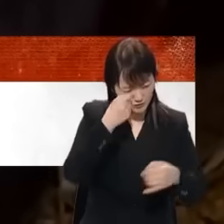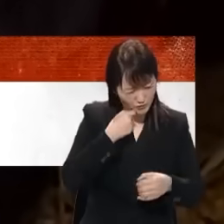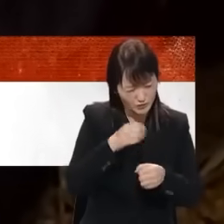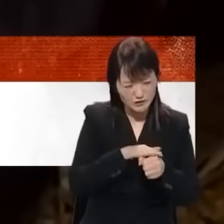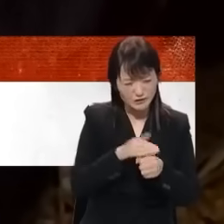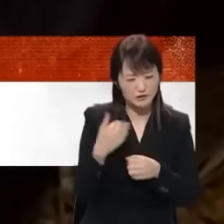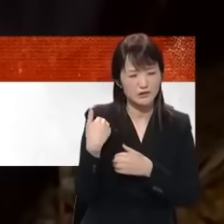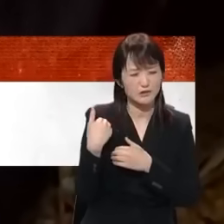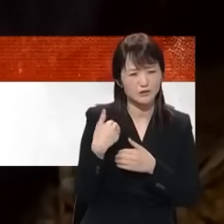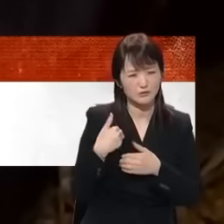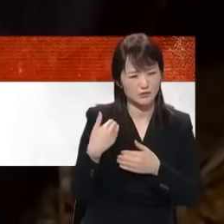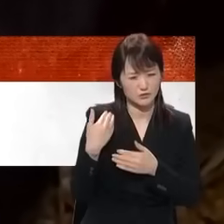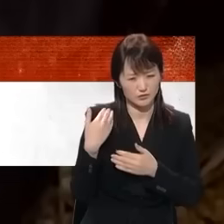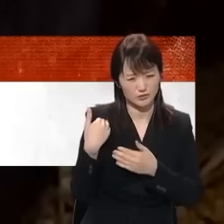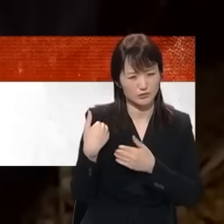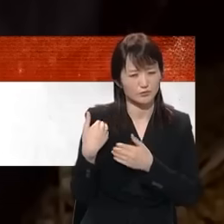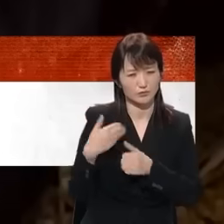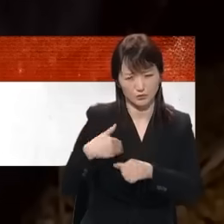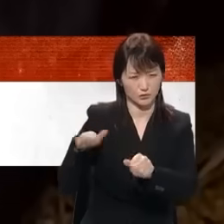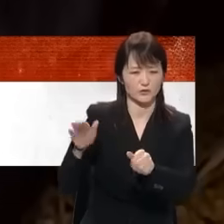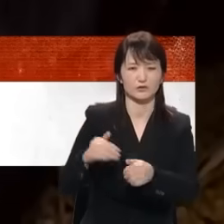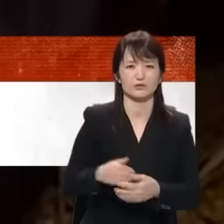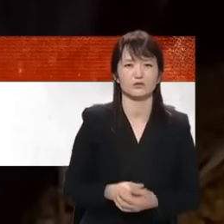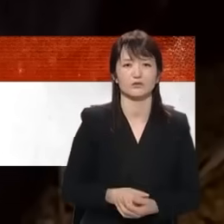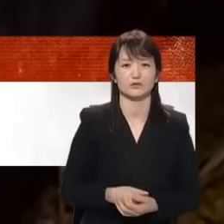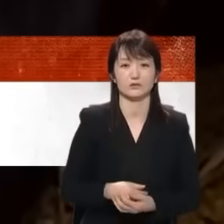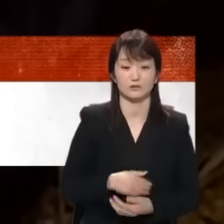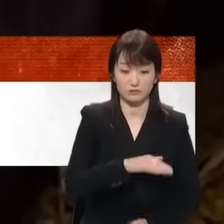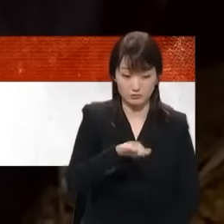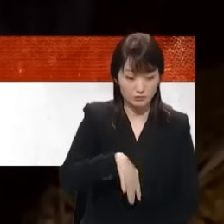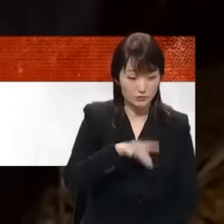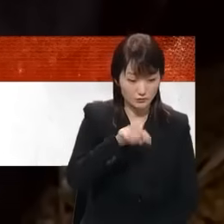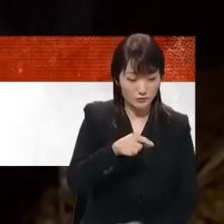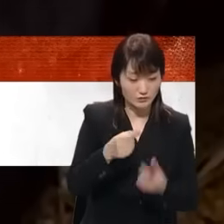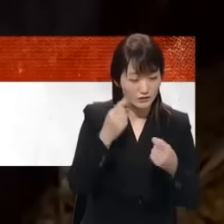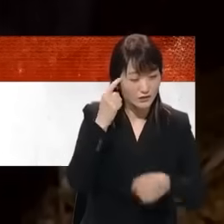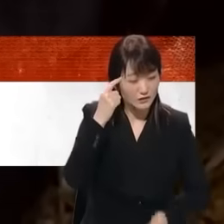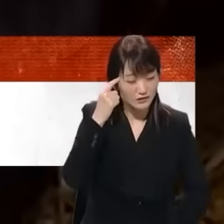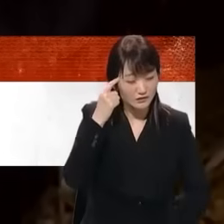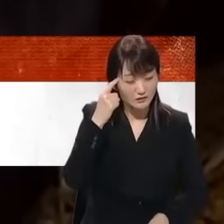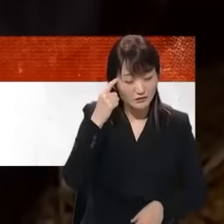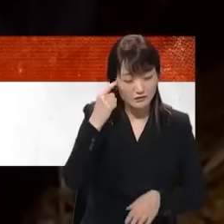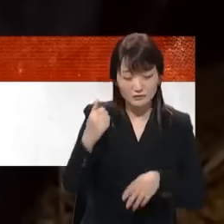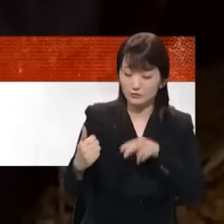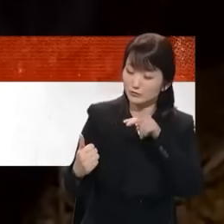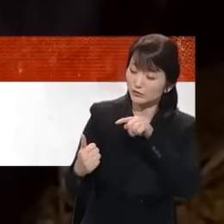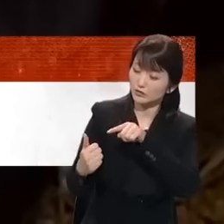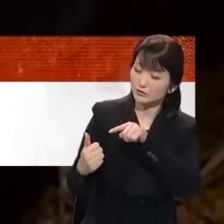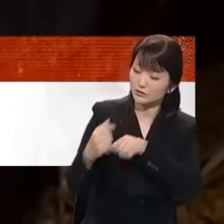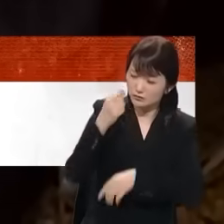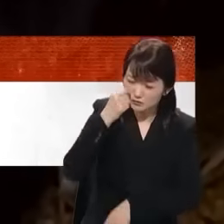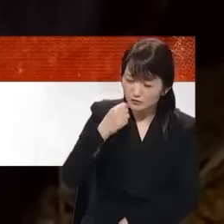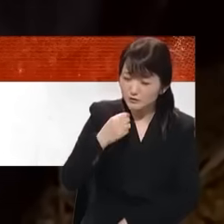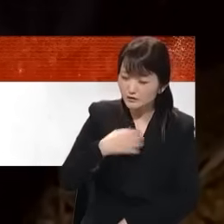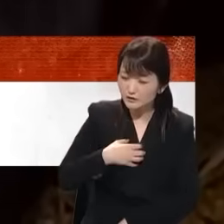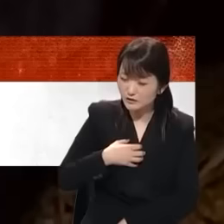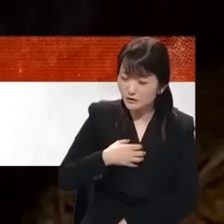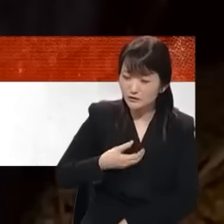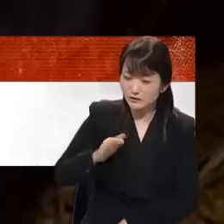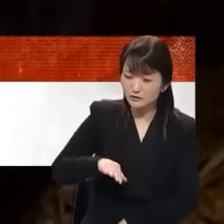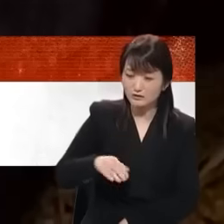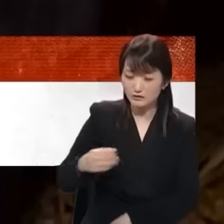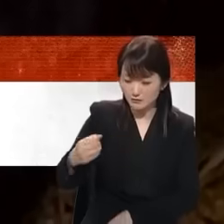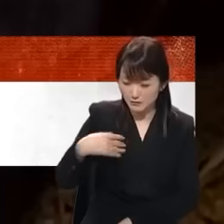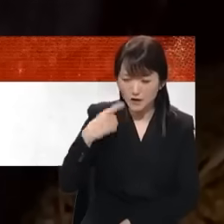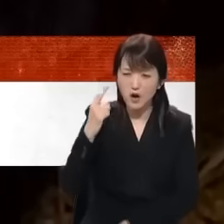막 그러셨는데 저희도 사실 처음에 이제 그럴 생각이었거든요 참 좀 딱해 보이고 해서 근데 계속계속 거짓말을 하시고